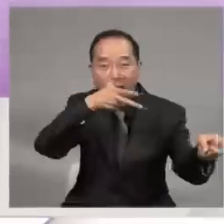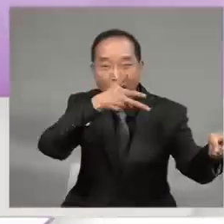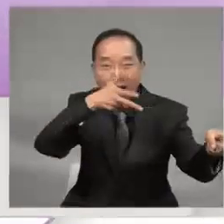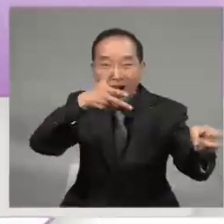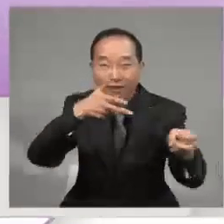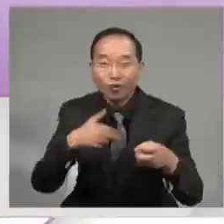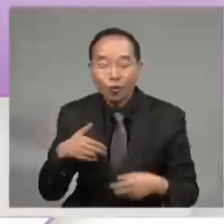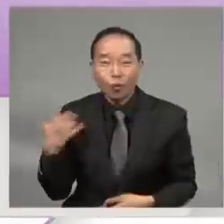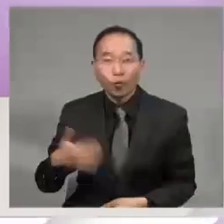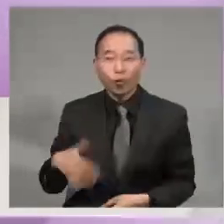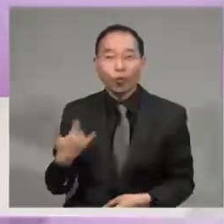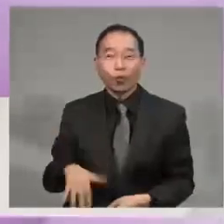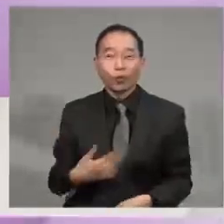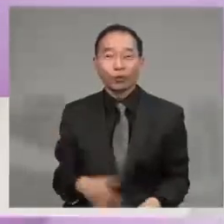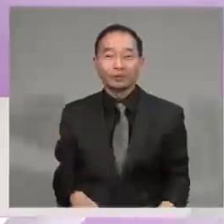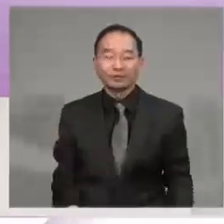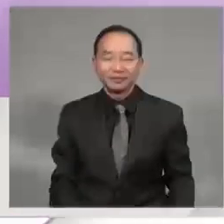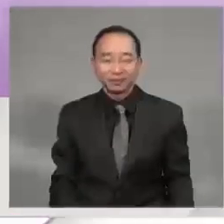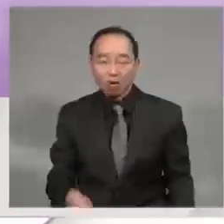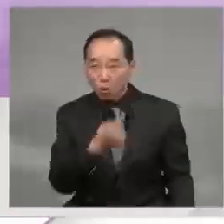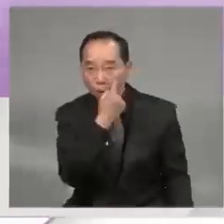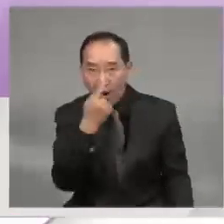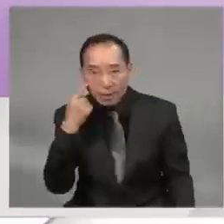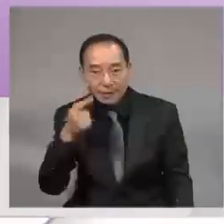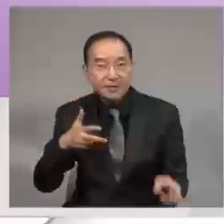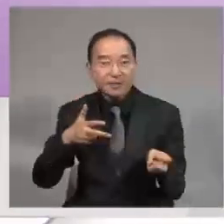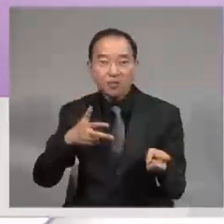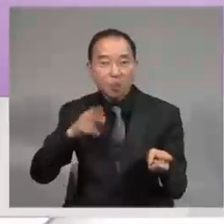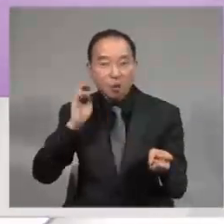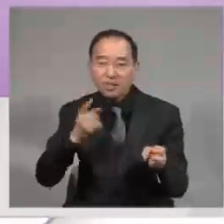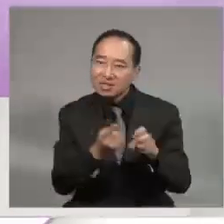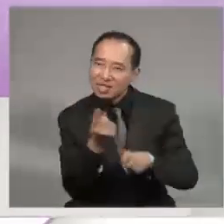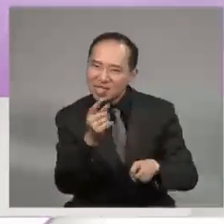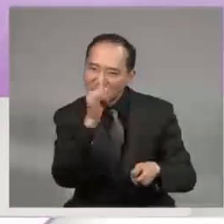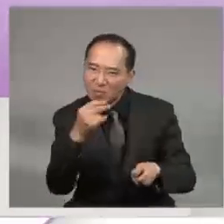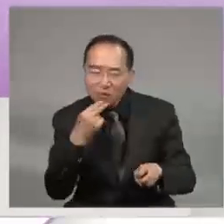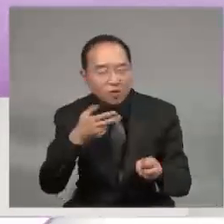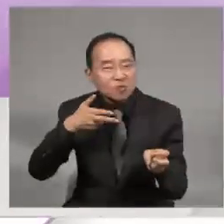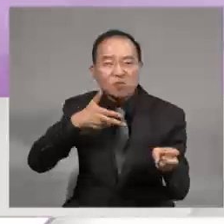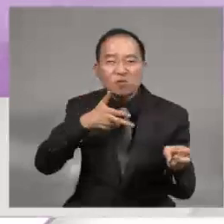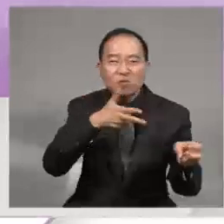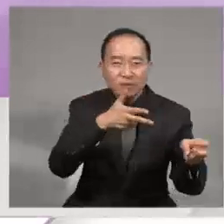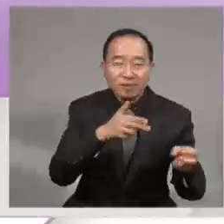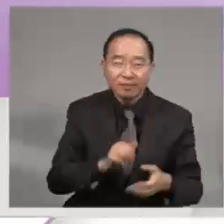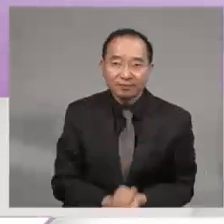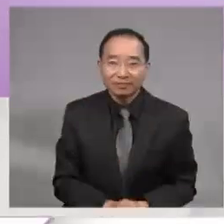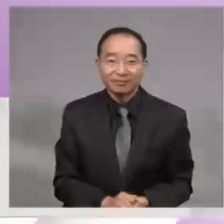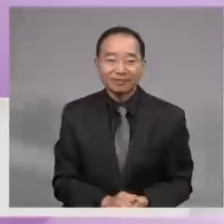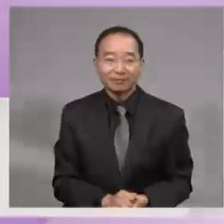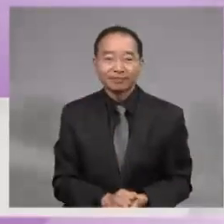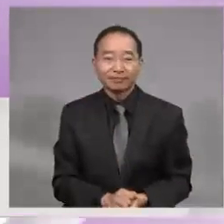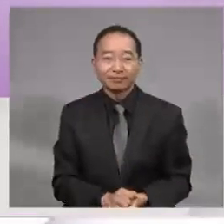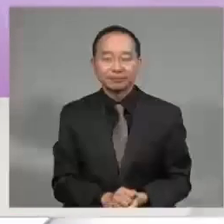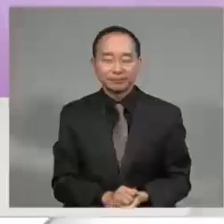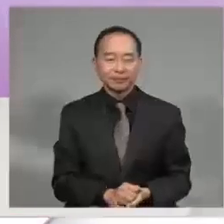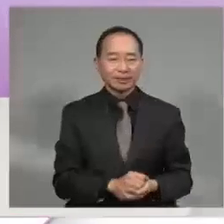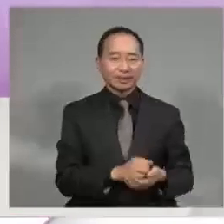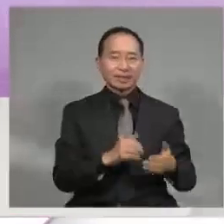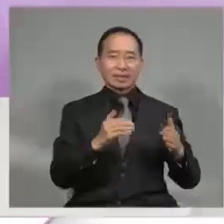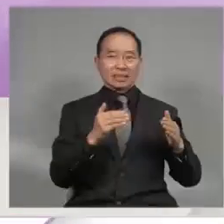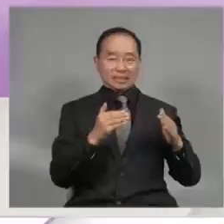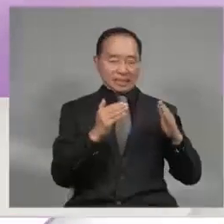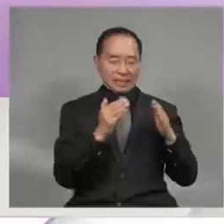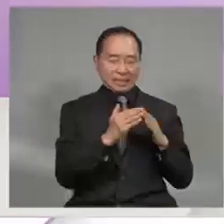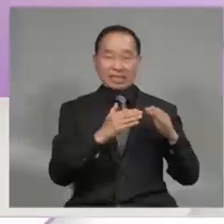차량을 실시간으로 함께 확인하고 있습니다. 네. 예. 자, 지금 관내 사전 투표함과 관외